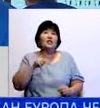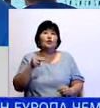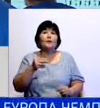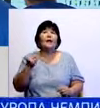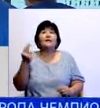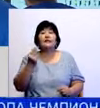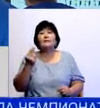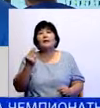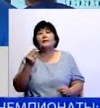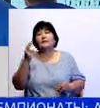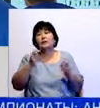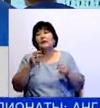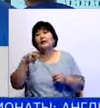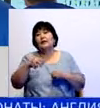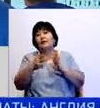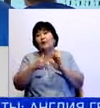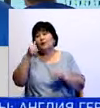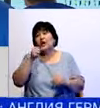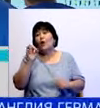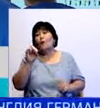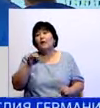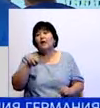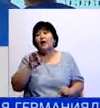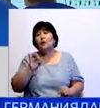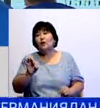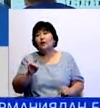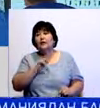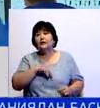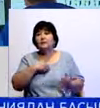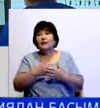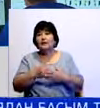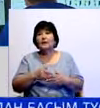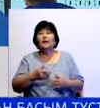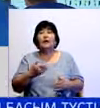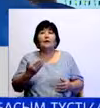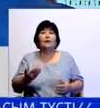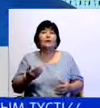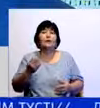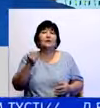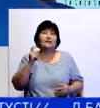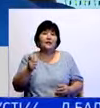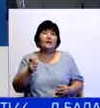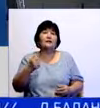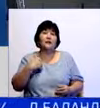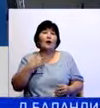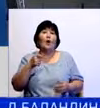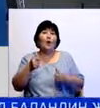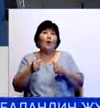зауытында 2018-ден бері оператор қызметін атқарамын. Ұн тоқтау цех бөлімінде